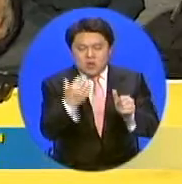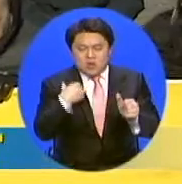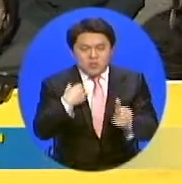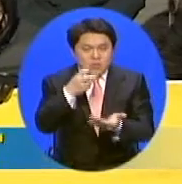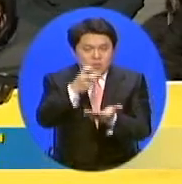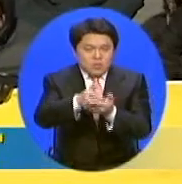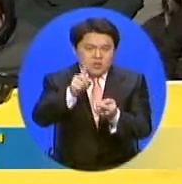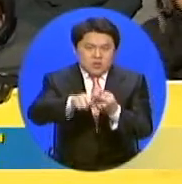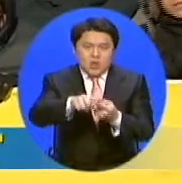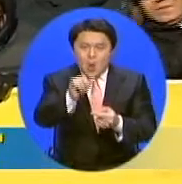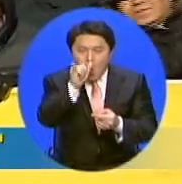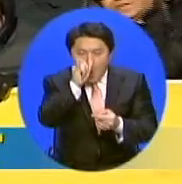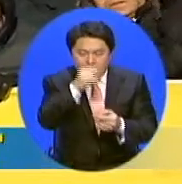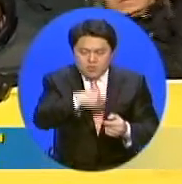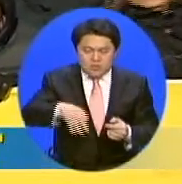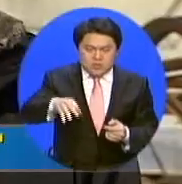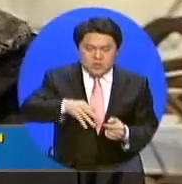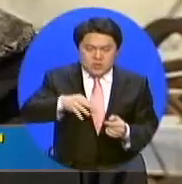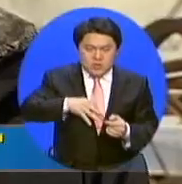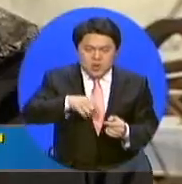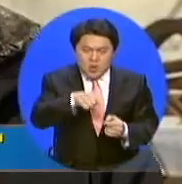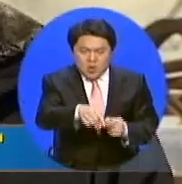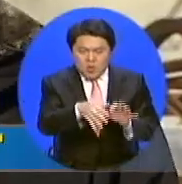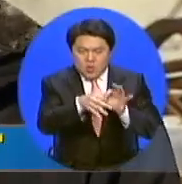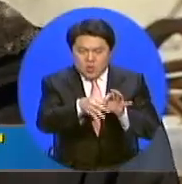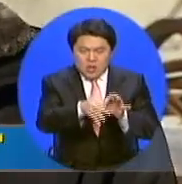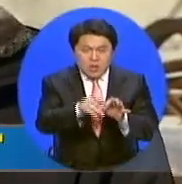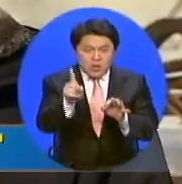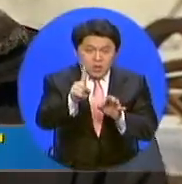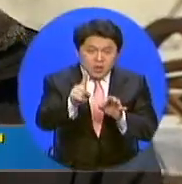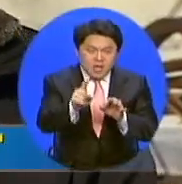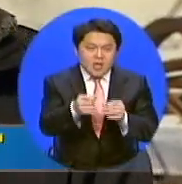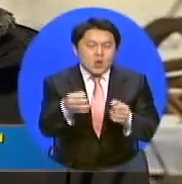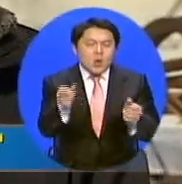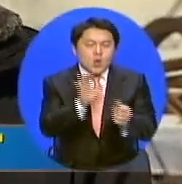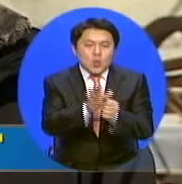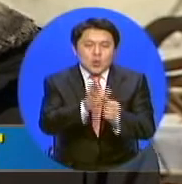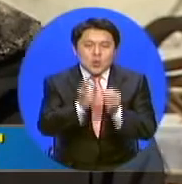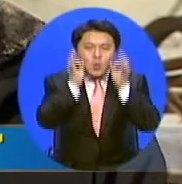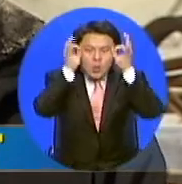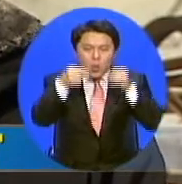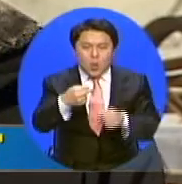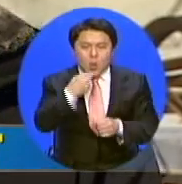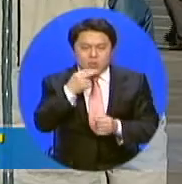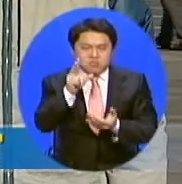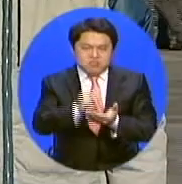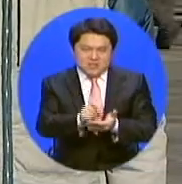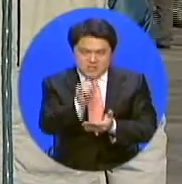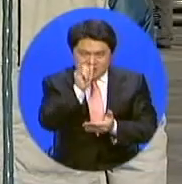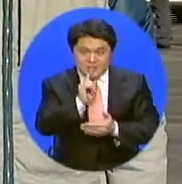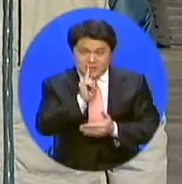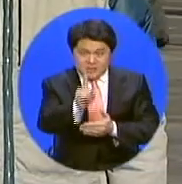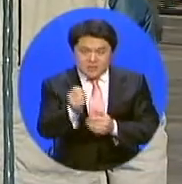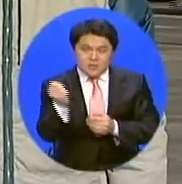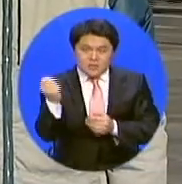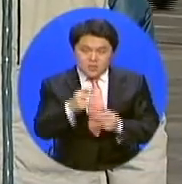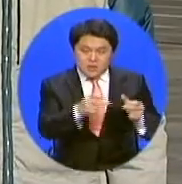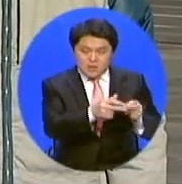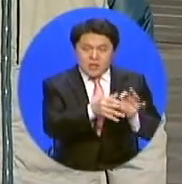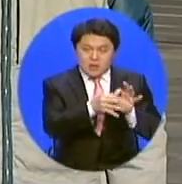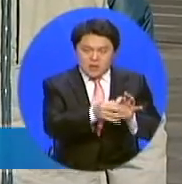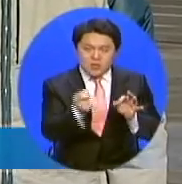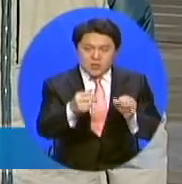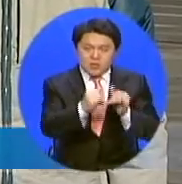그대로 유지하는 등 기초생활수급 사각지대를 좁히기 위한 노력이 보이지 않고 있다고 비판했습니다. 장애계와